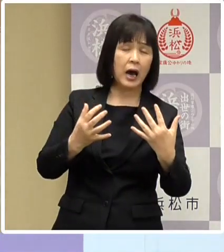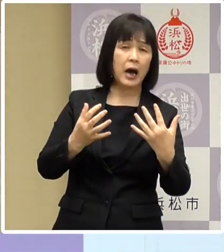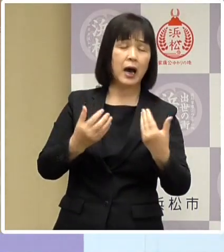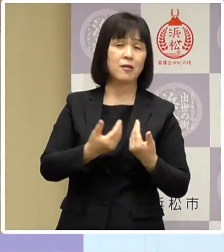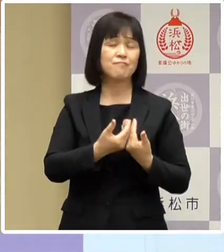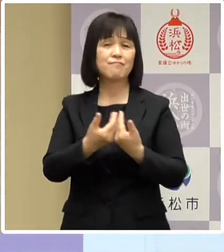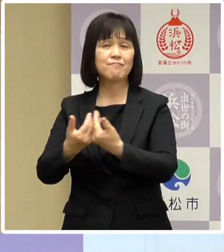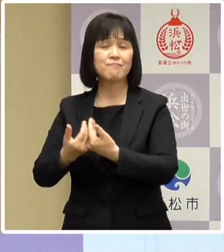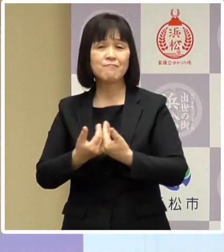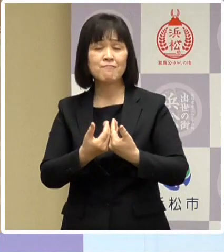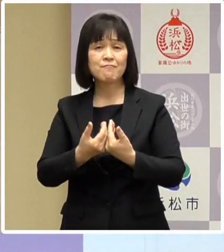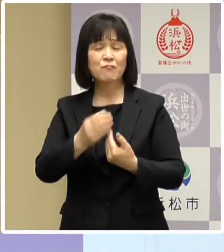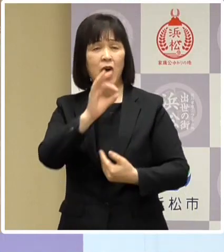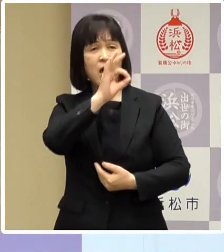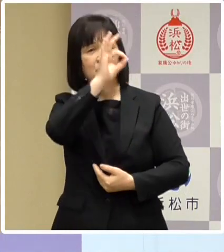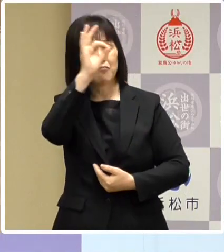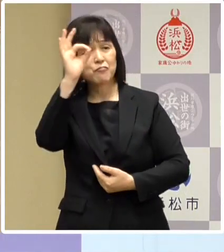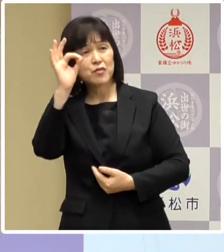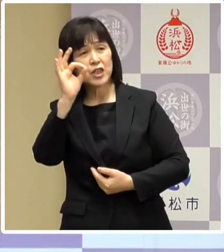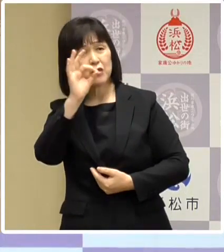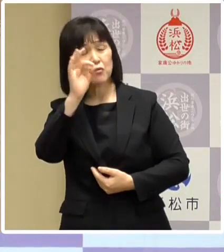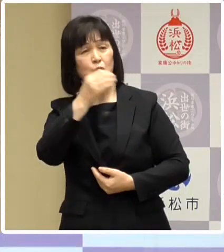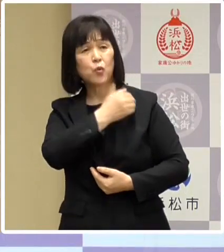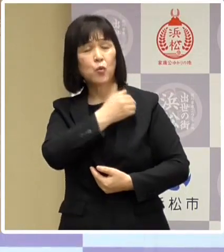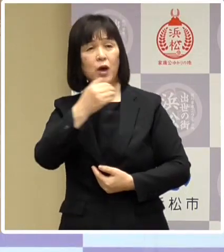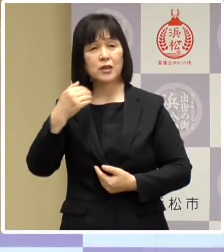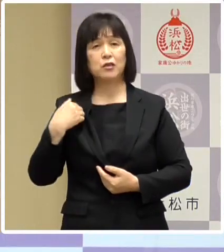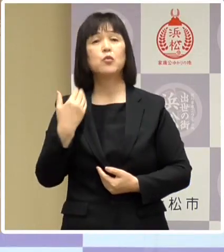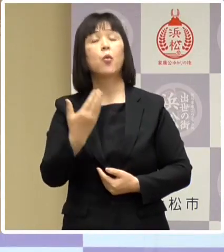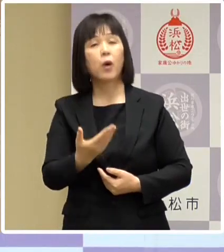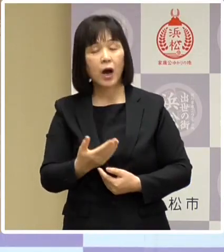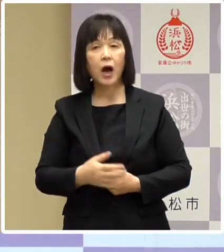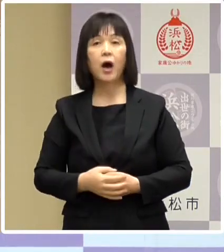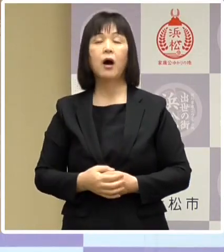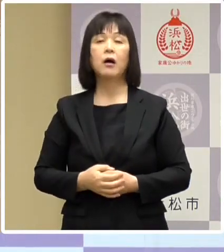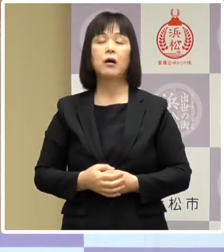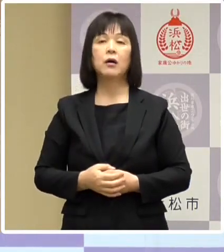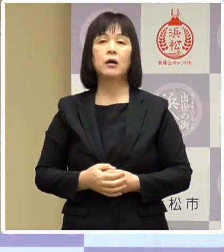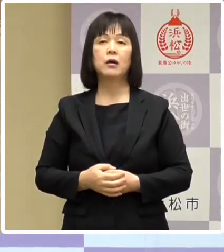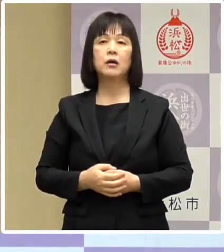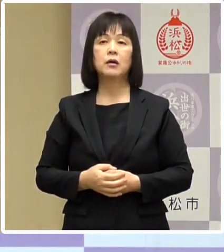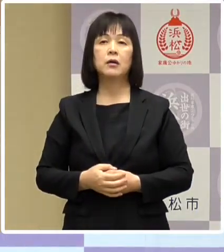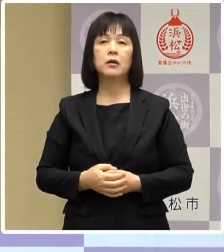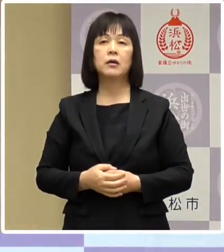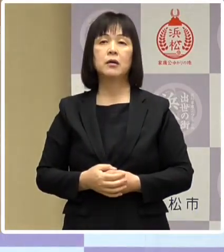可能、現実的には見れてしまうんですか、それともその